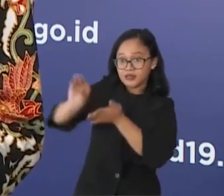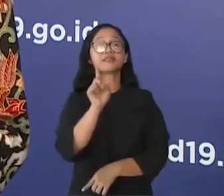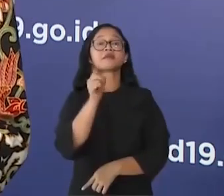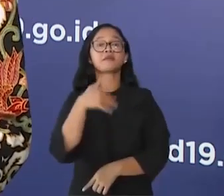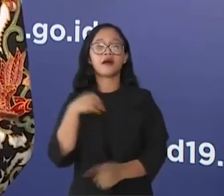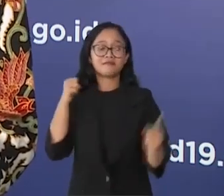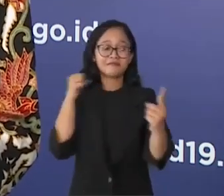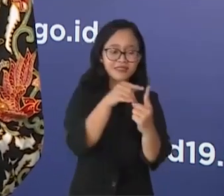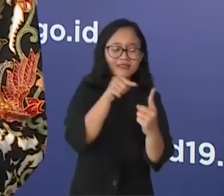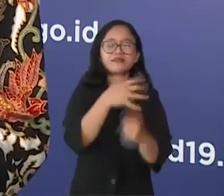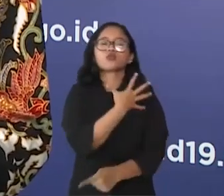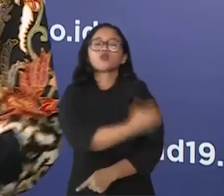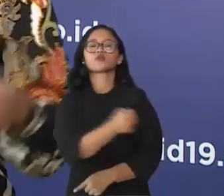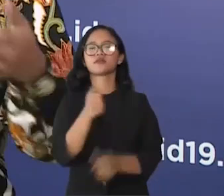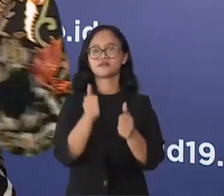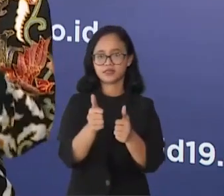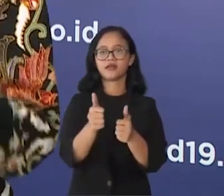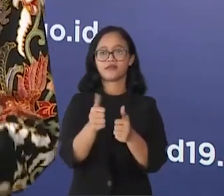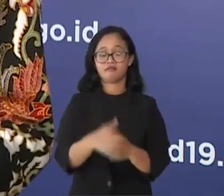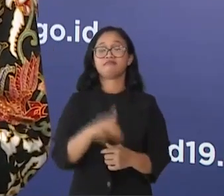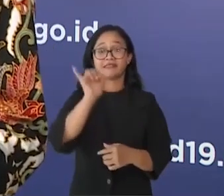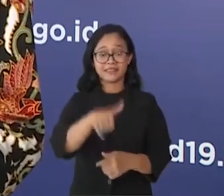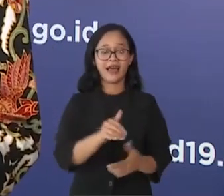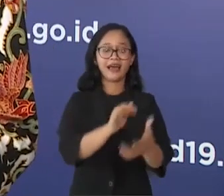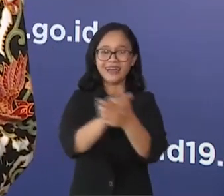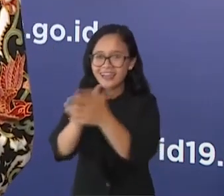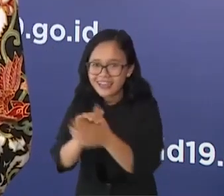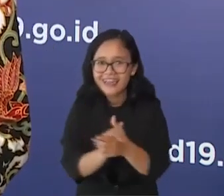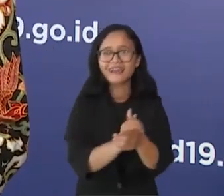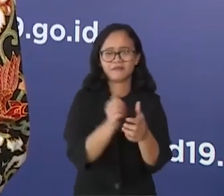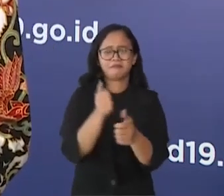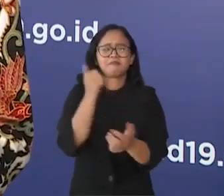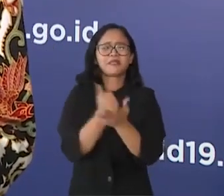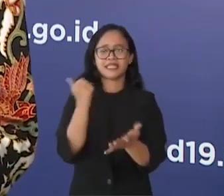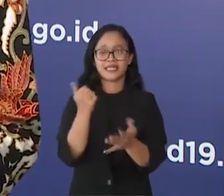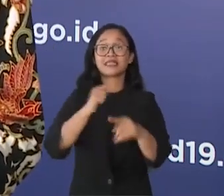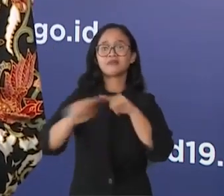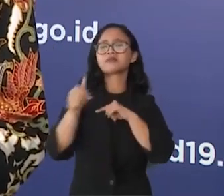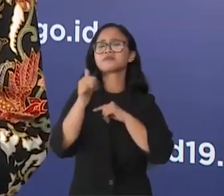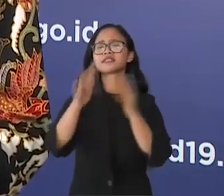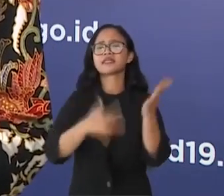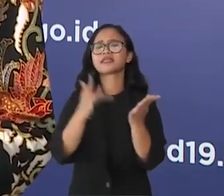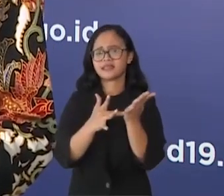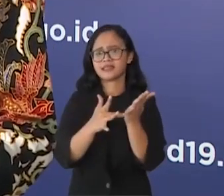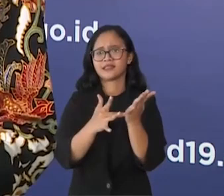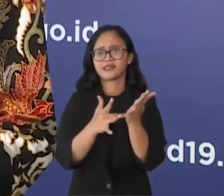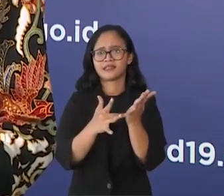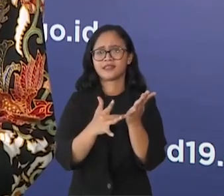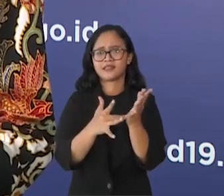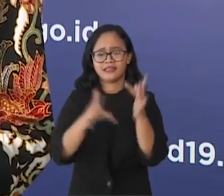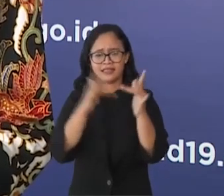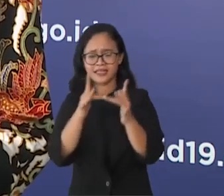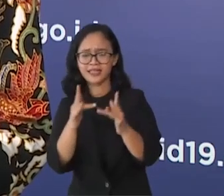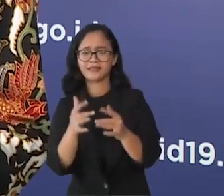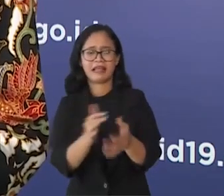wabah. Silaturahim memang sangat dianjurkan. Dengan memanfaatkan teknologi, silaturahim kita bisa